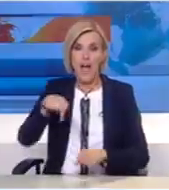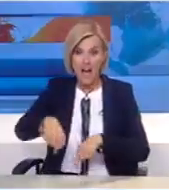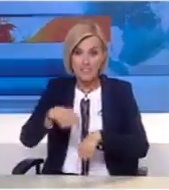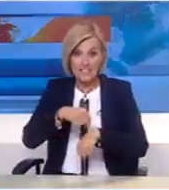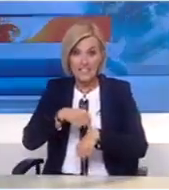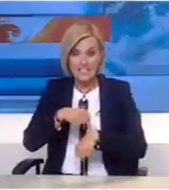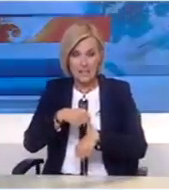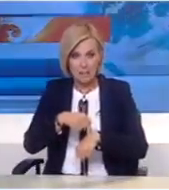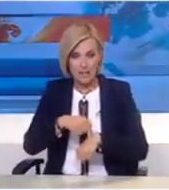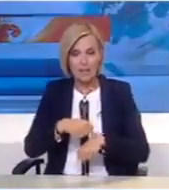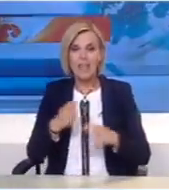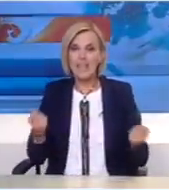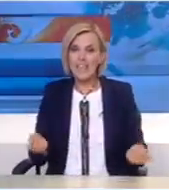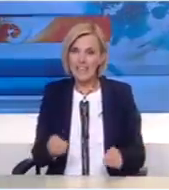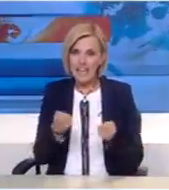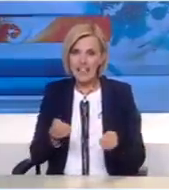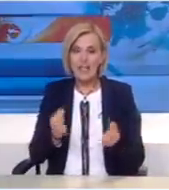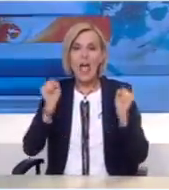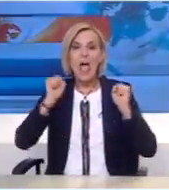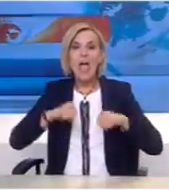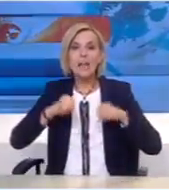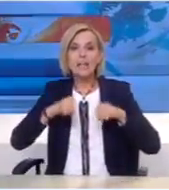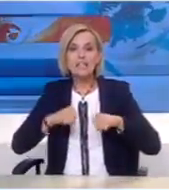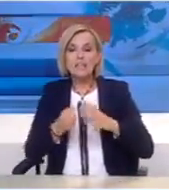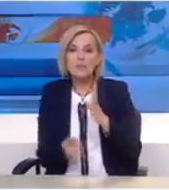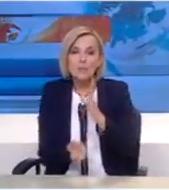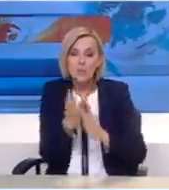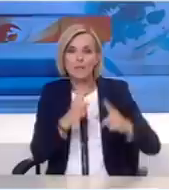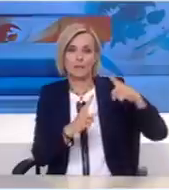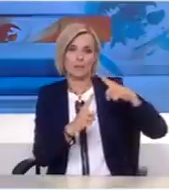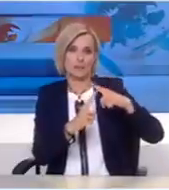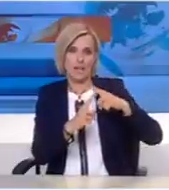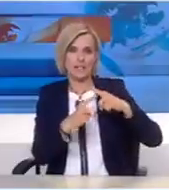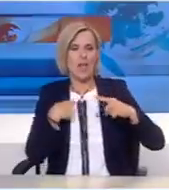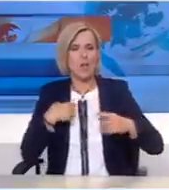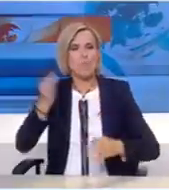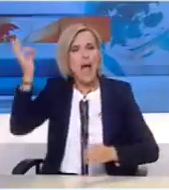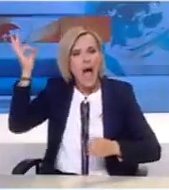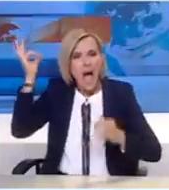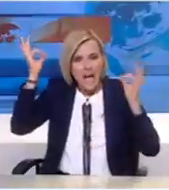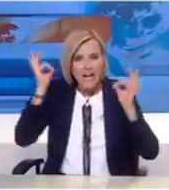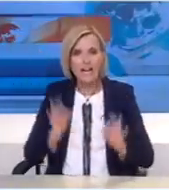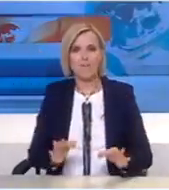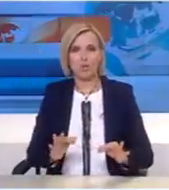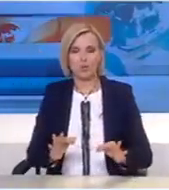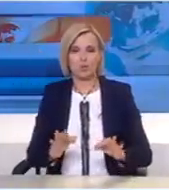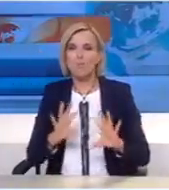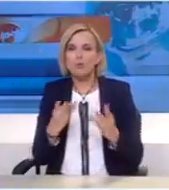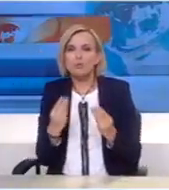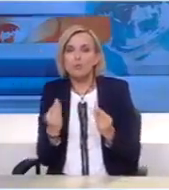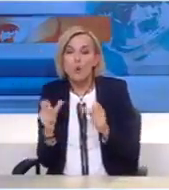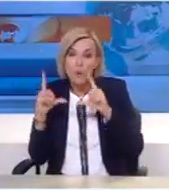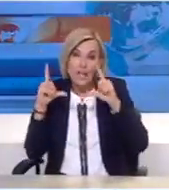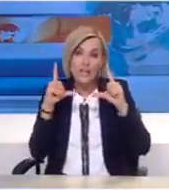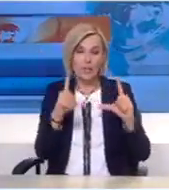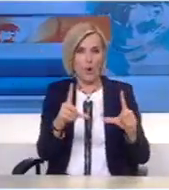εγκρίνονται διευρυσμένα κριτήρια εργαστηριακού τέστινγκ και θα έχουμε ακόμα πιο ακριβή εικόνα για την εξέλιξη της επιδημίας στη χώρα, ώστε να μπορούμε κατά κάποιον τρόπο